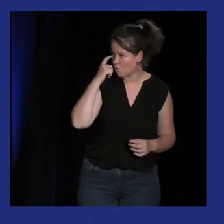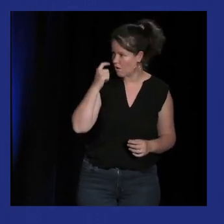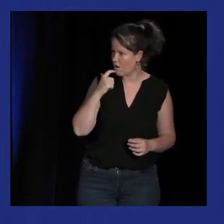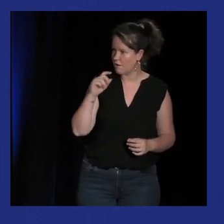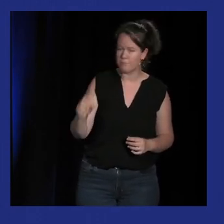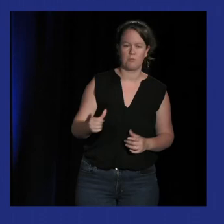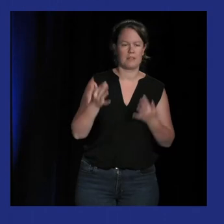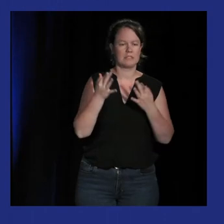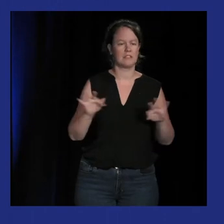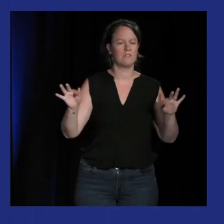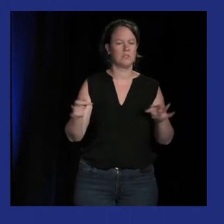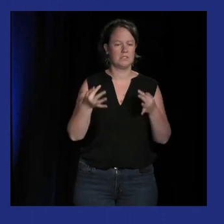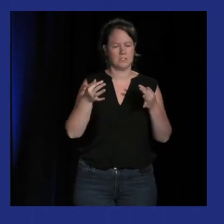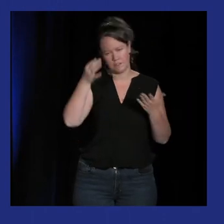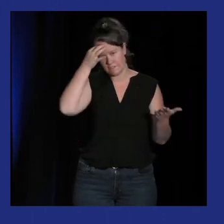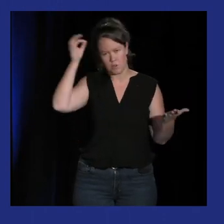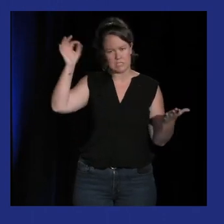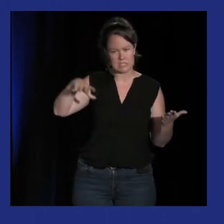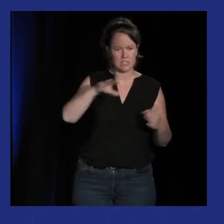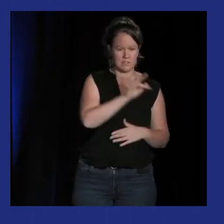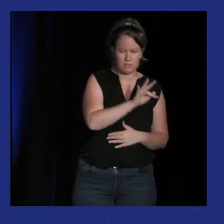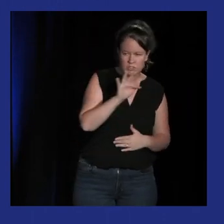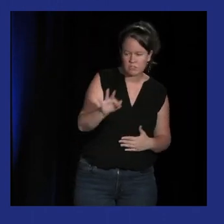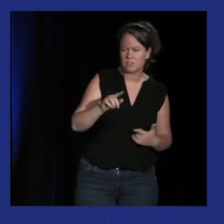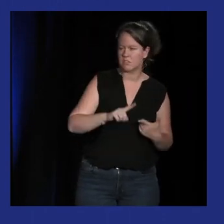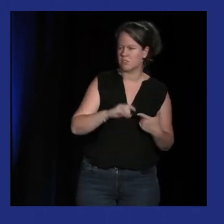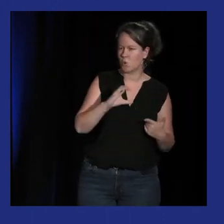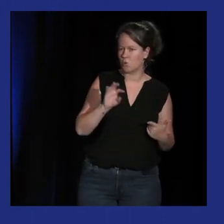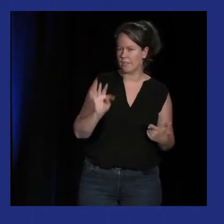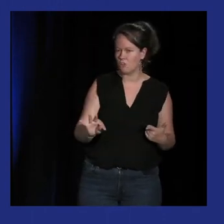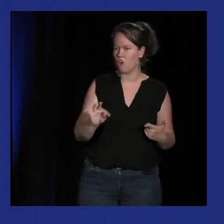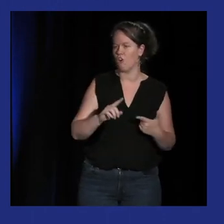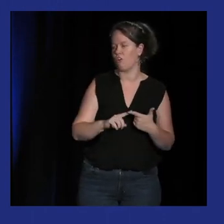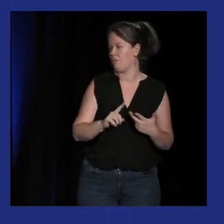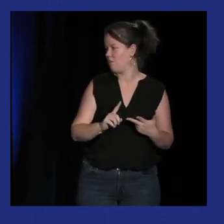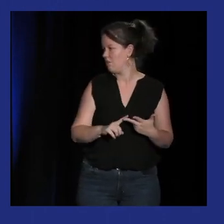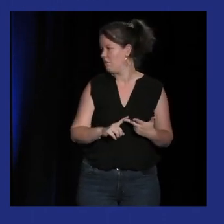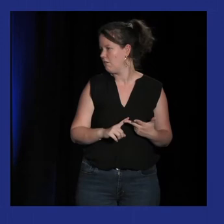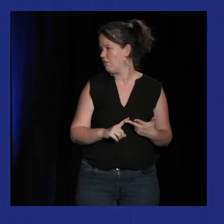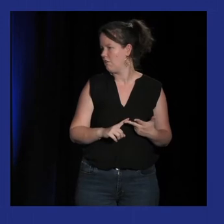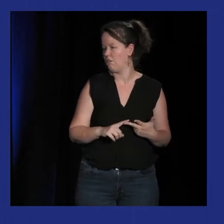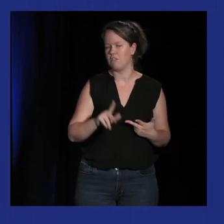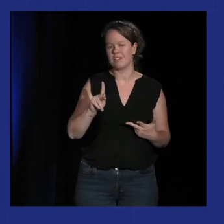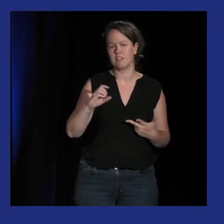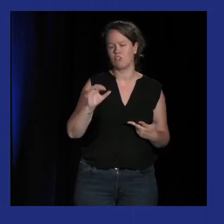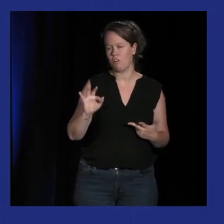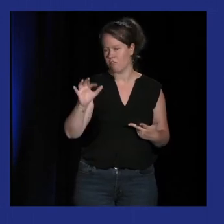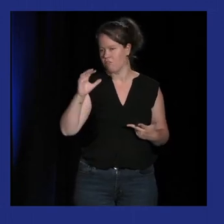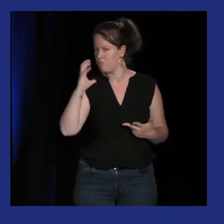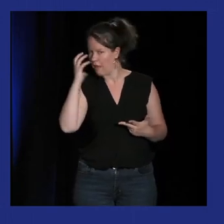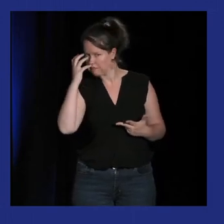symphonique fantasy je crois il y avait Final Fantasy Chrono Trigger c'est Christophe mana et qui ne mars c'est ça